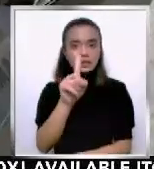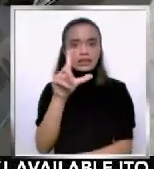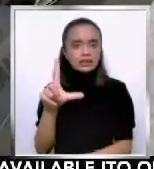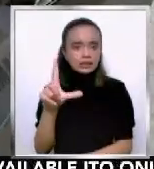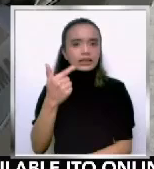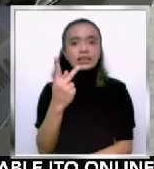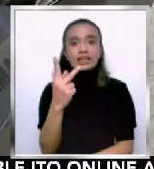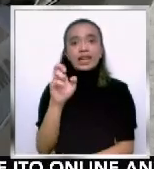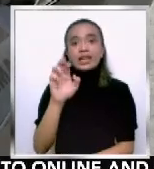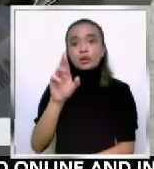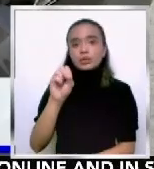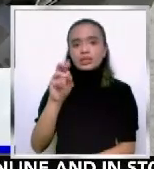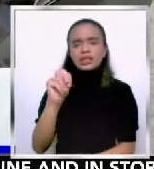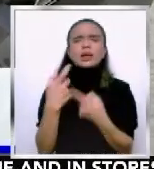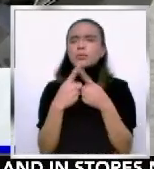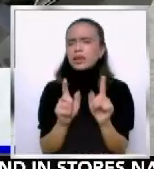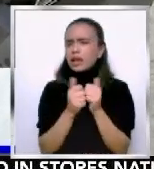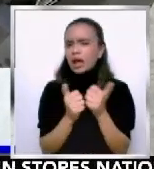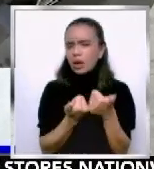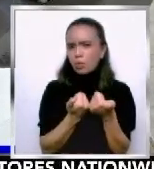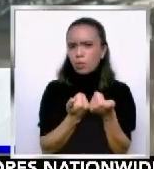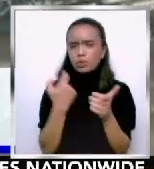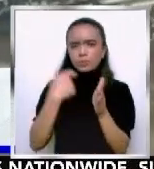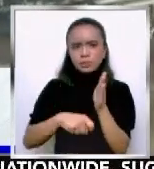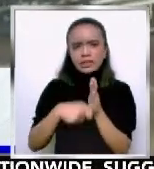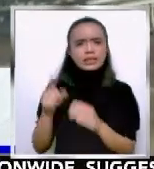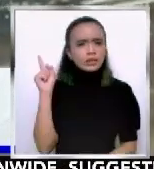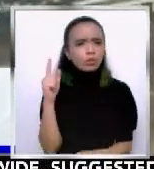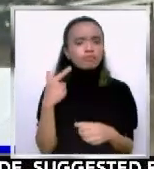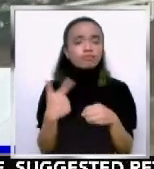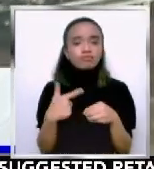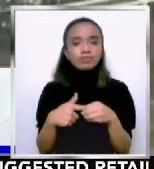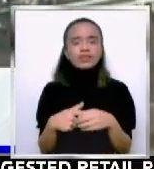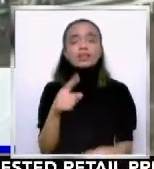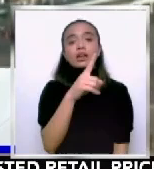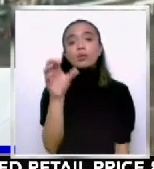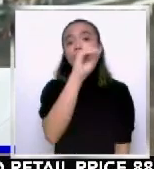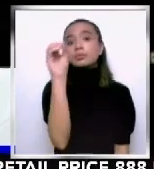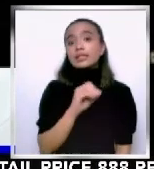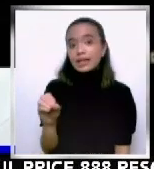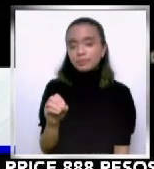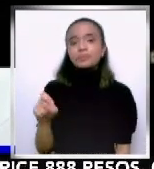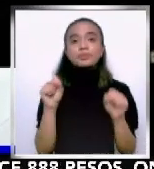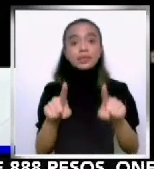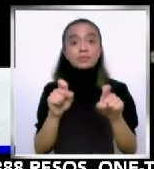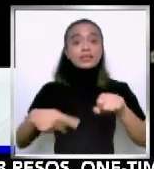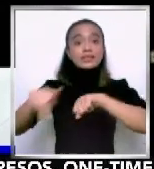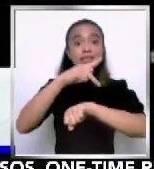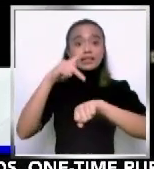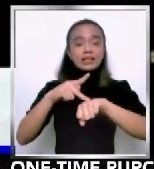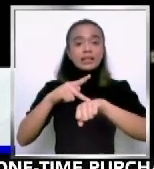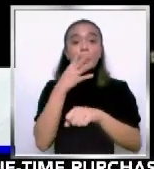Pero paano nga ba itinatakda ang presyo ng gasolina sa Pilipinas? 100% ng langis na ibinebenta sa Pilipinas, binibili ng mga